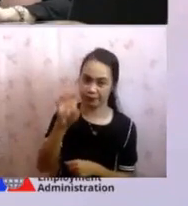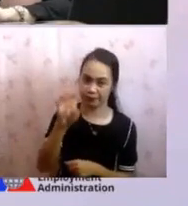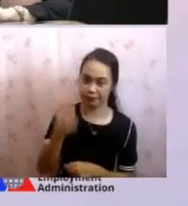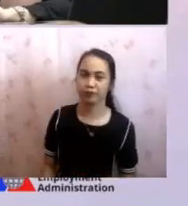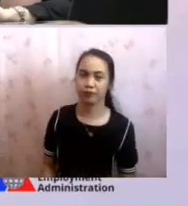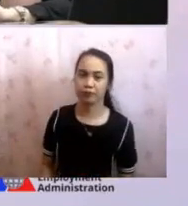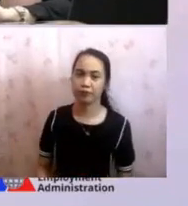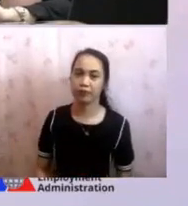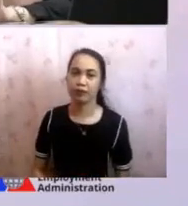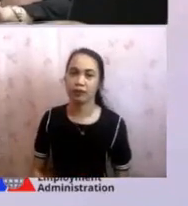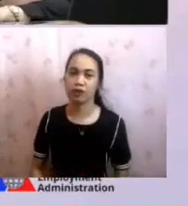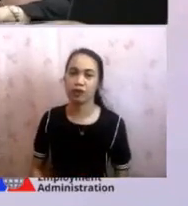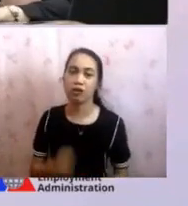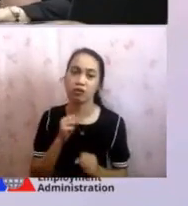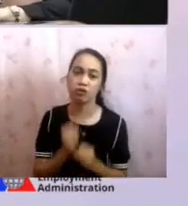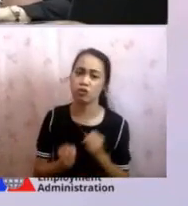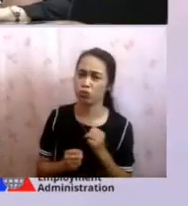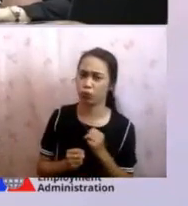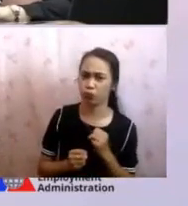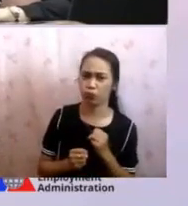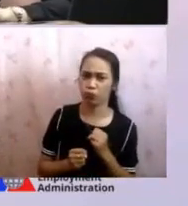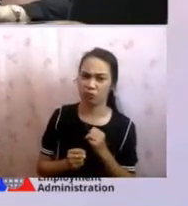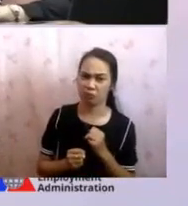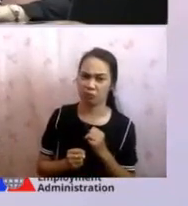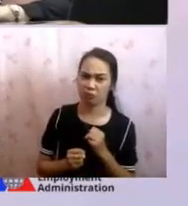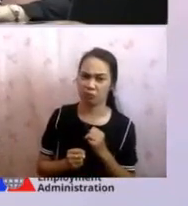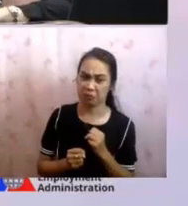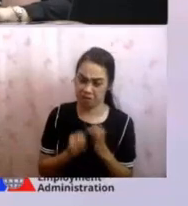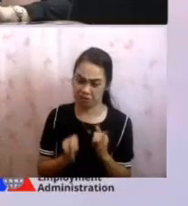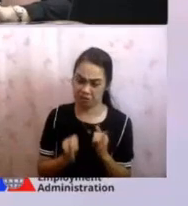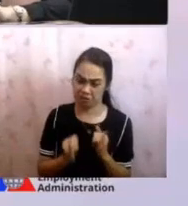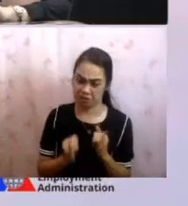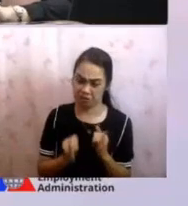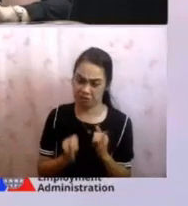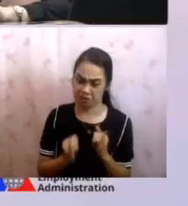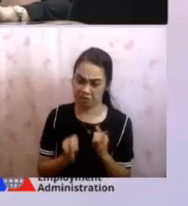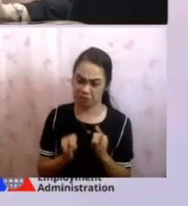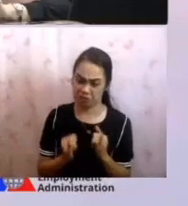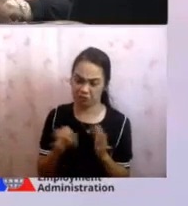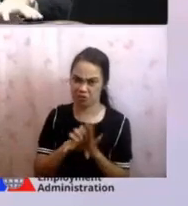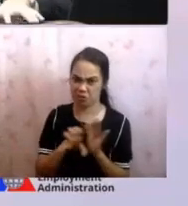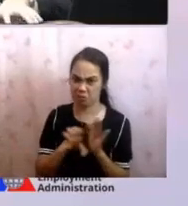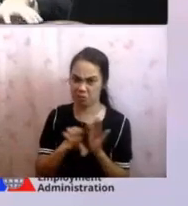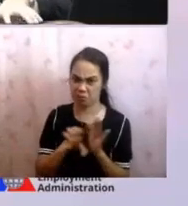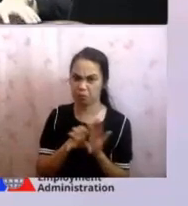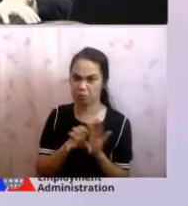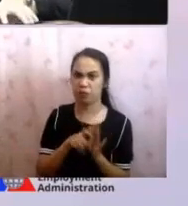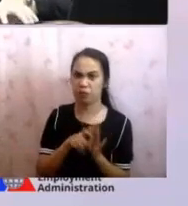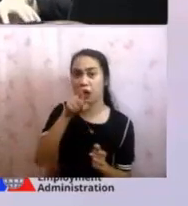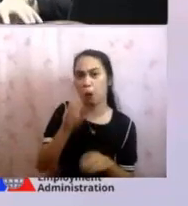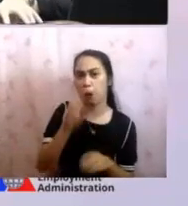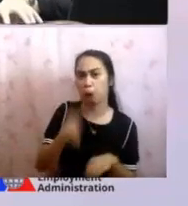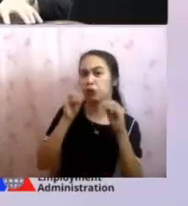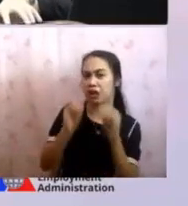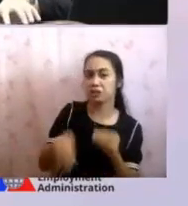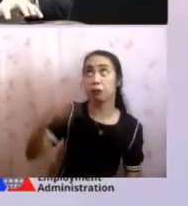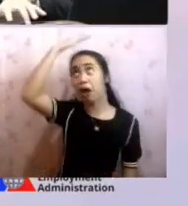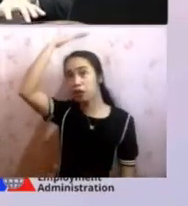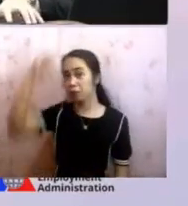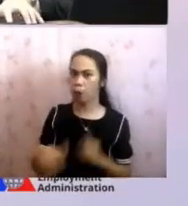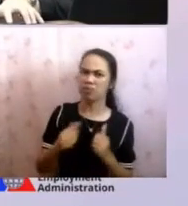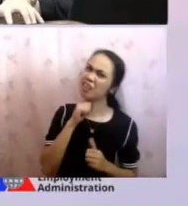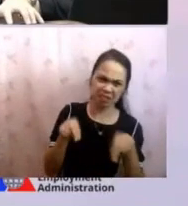inigling ang height dili na siguro mo matter kay inig trabaho nimo mulingkod ra man ta unya naglingkod pare-pareha ra man tag haitanan dili man mo